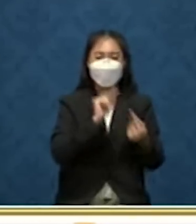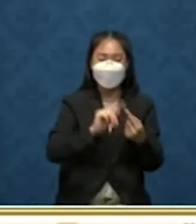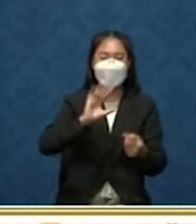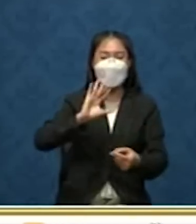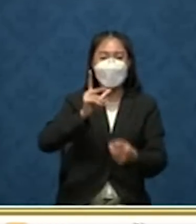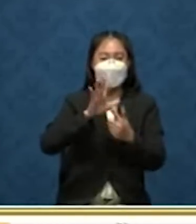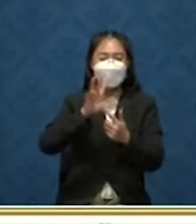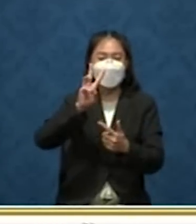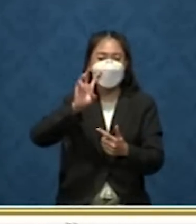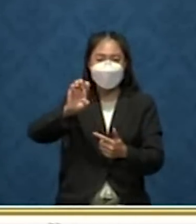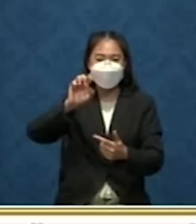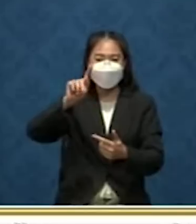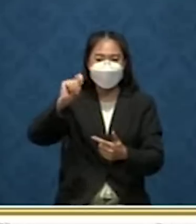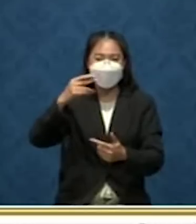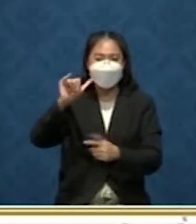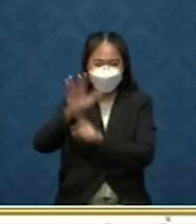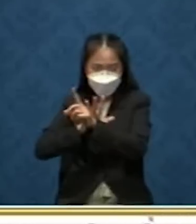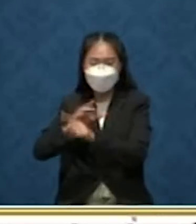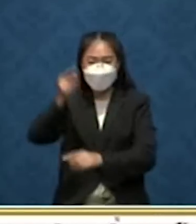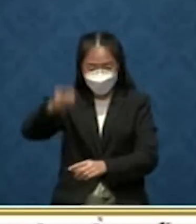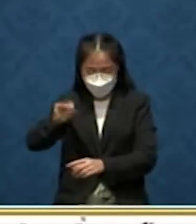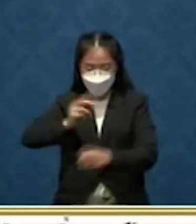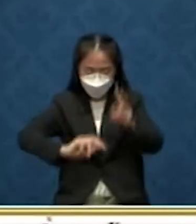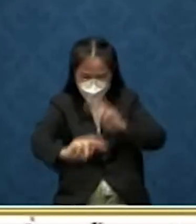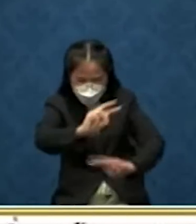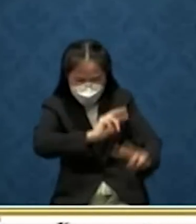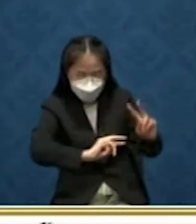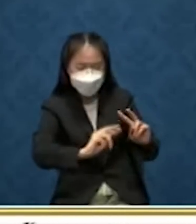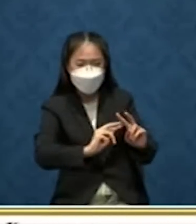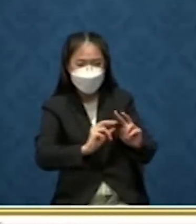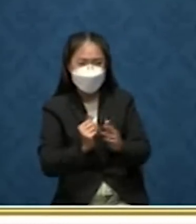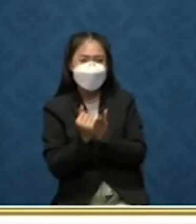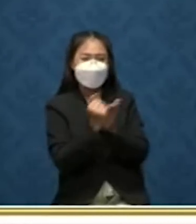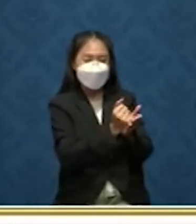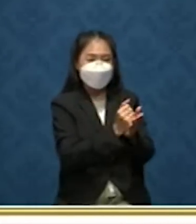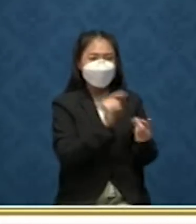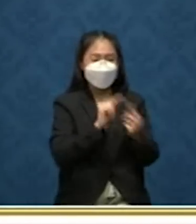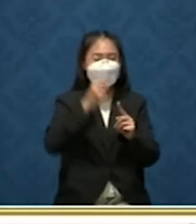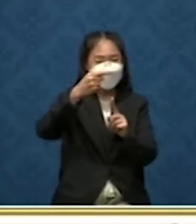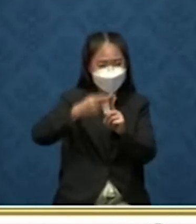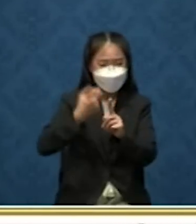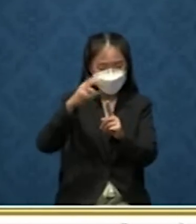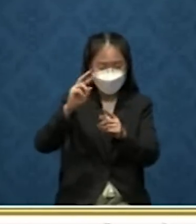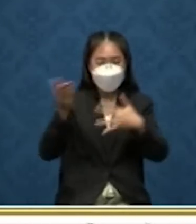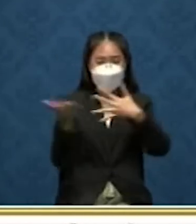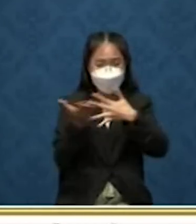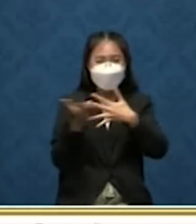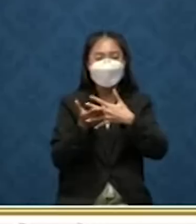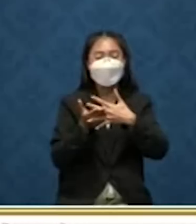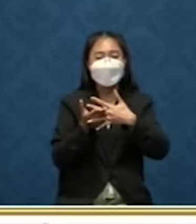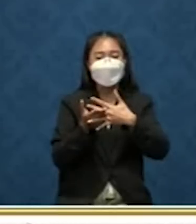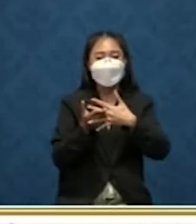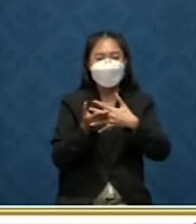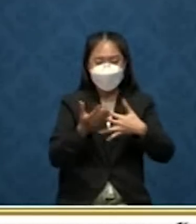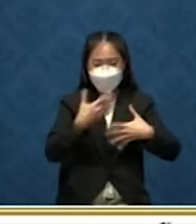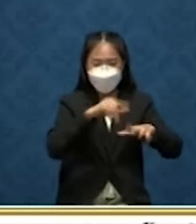ตามจี้เพื่อให้อวัยการสูงสุเข้ามารมสอบสวนคดีเมอกลางเดือนทันว่าปล่อยให้ทางนั้นมี